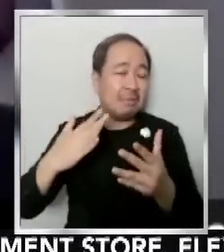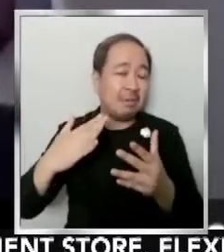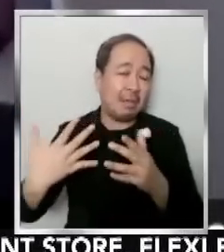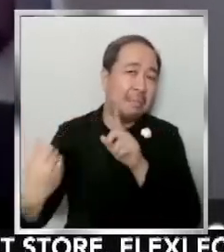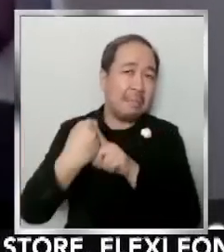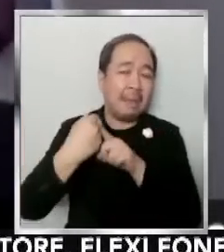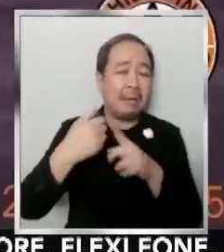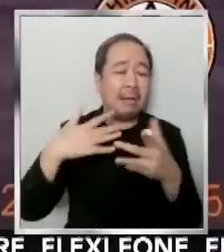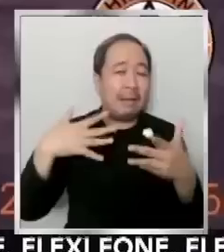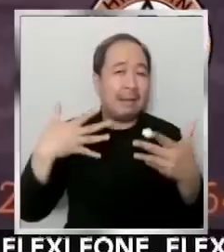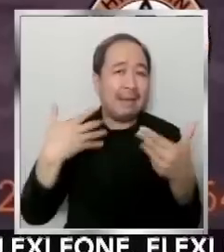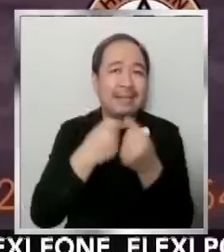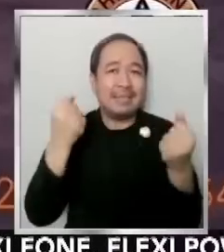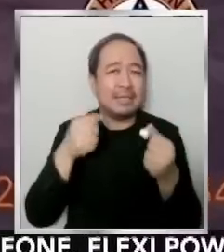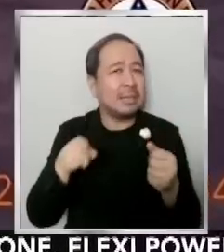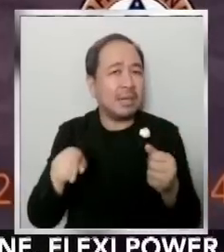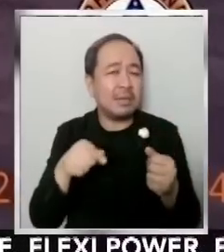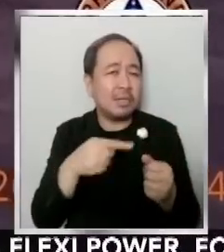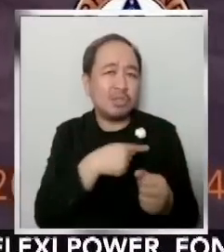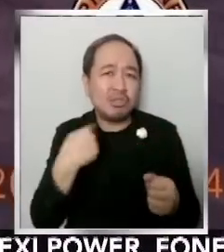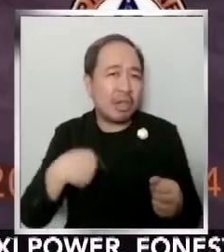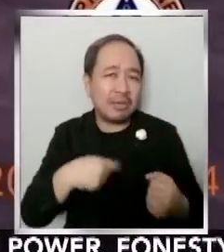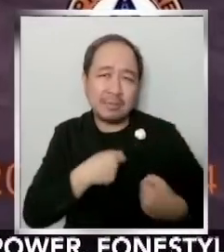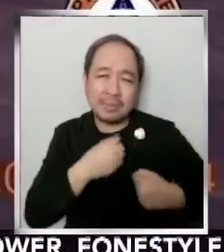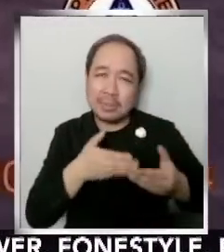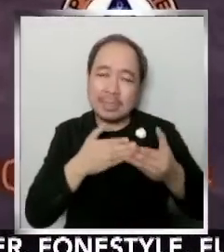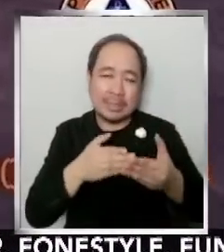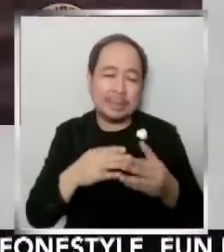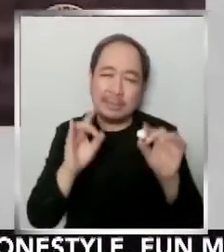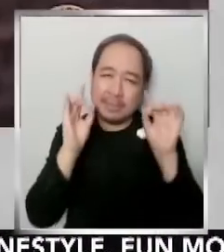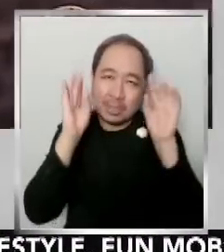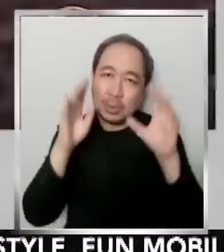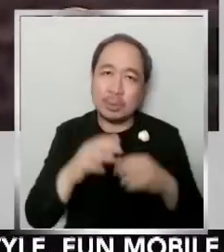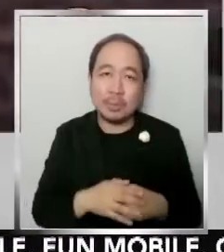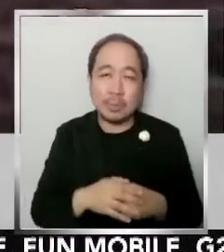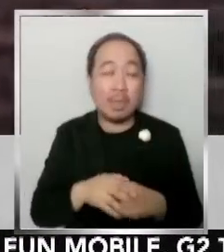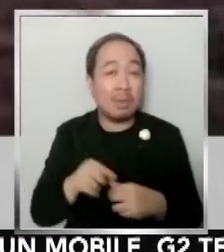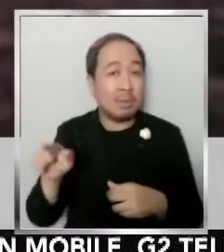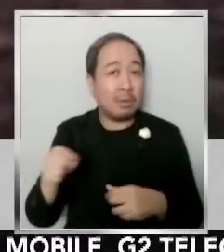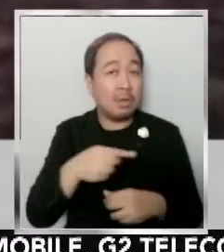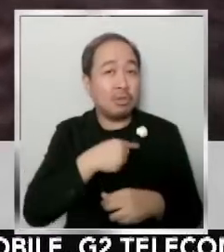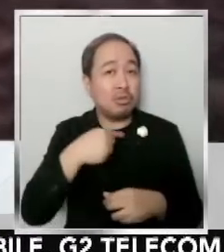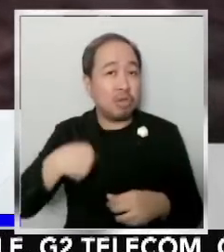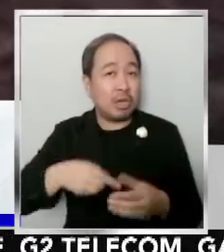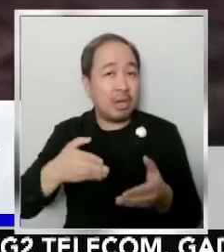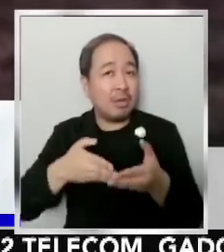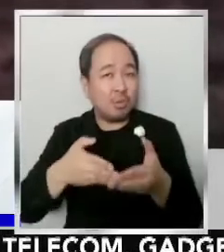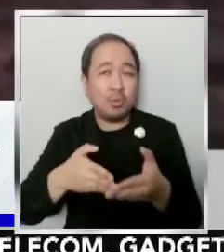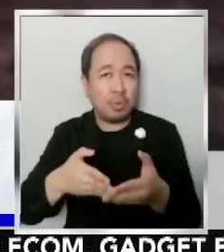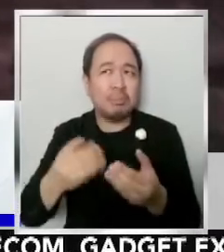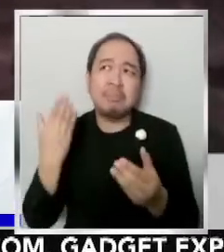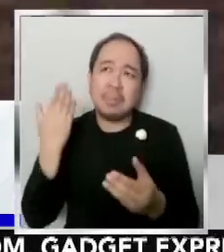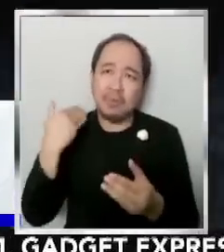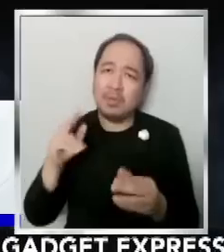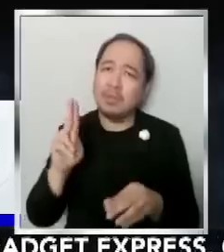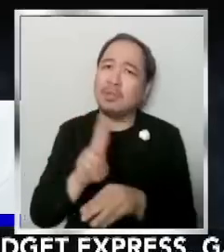are very dangerous. Hindi to ang unang beses na gumamit ng lasers ang China sa barko o eroplano ng ibang